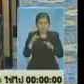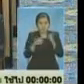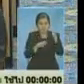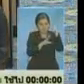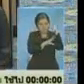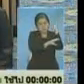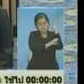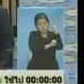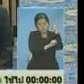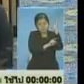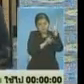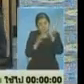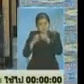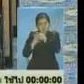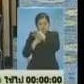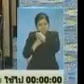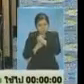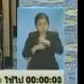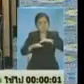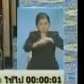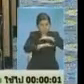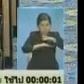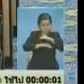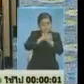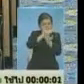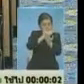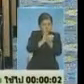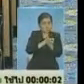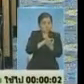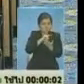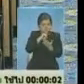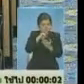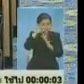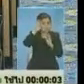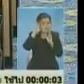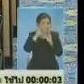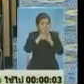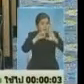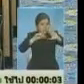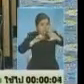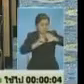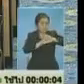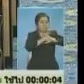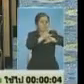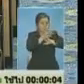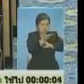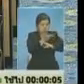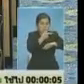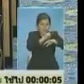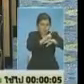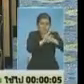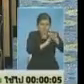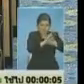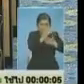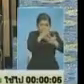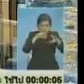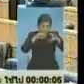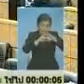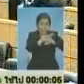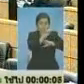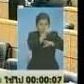ย์ก่อนอื่นผมขออนุญาตใช้เอกสารนะครับแล้วก็ภาพนิ่งที่ได้ขอท่านประธานไว้แล้วนะครับเพรา